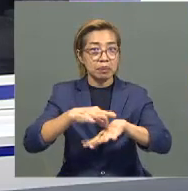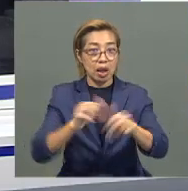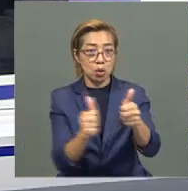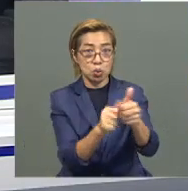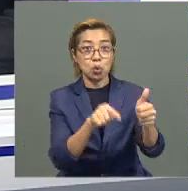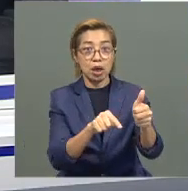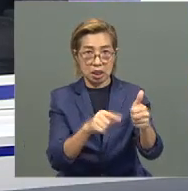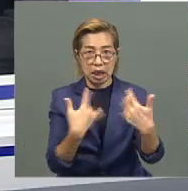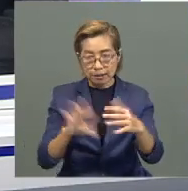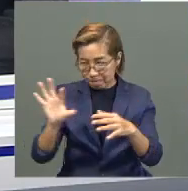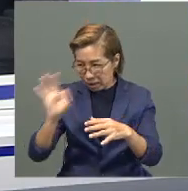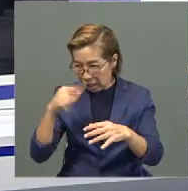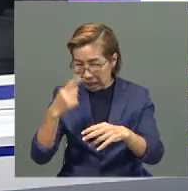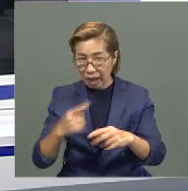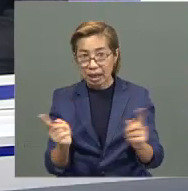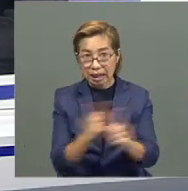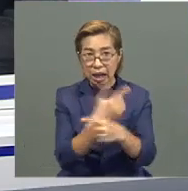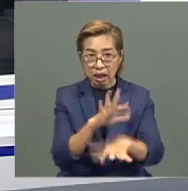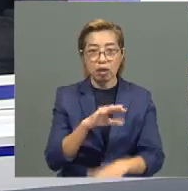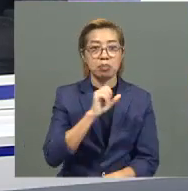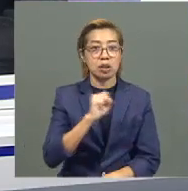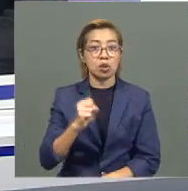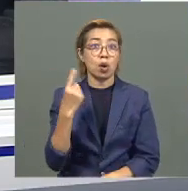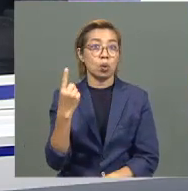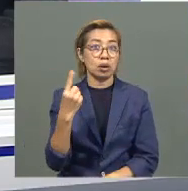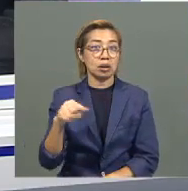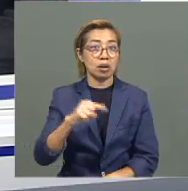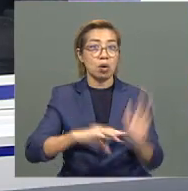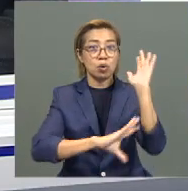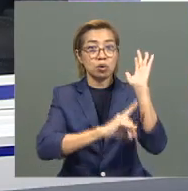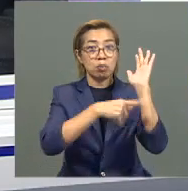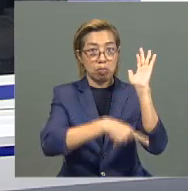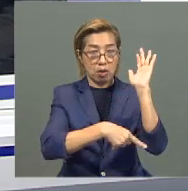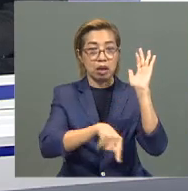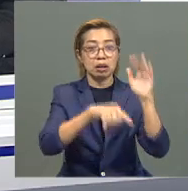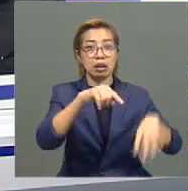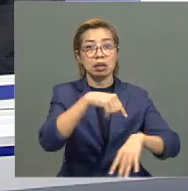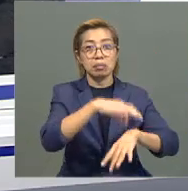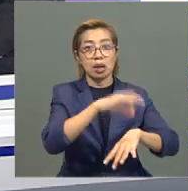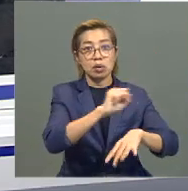คมนาคมแล้วก็ยังมีอีก1ส.ส.ด้วยเหมือนกันที่จังหวัดชุมพรด้วยนะคะแต่ต้องดูว่